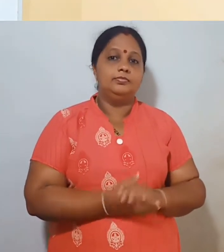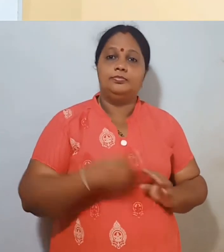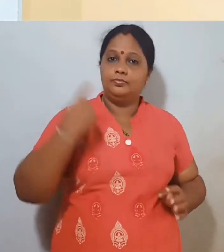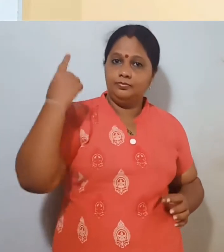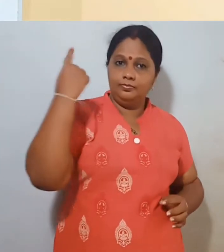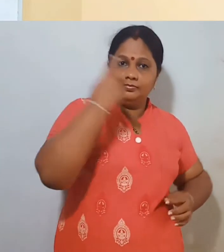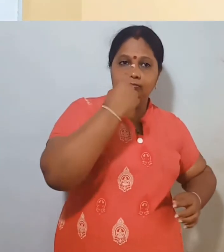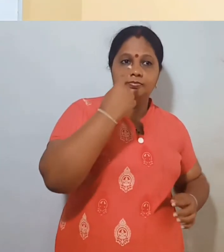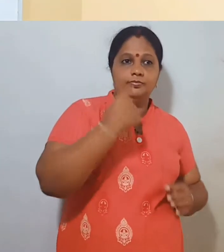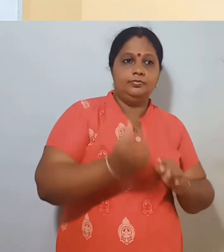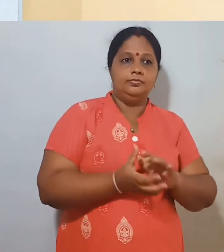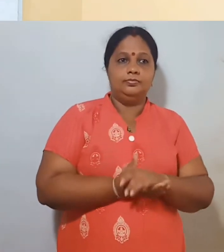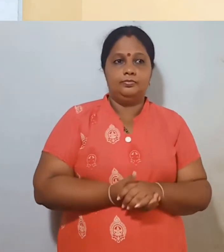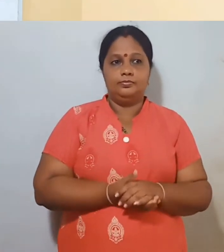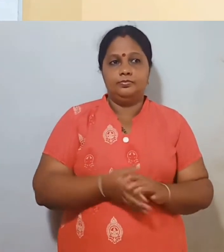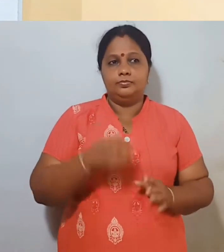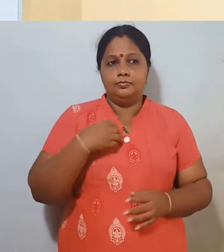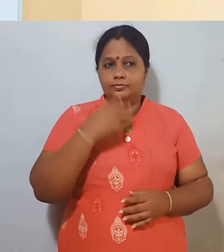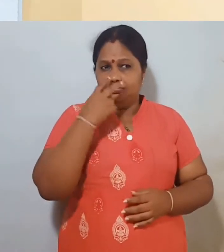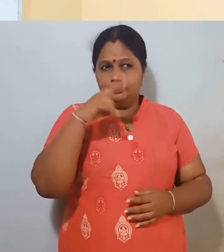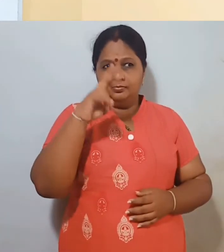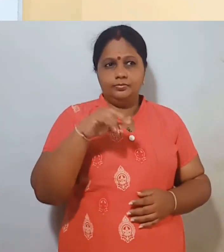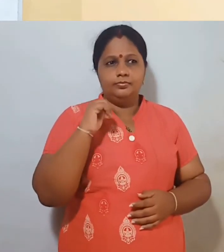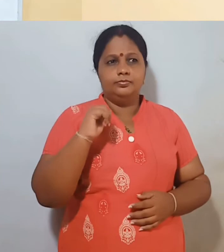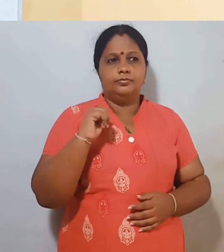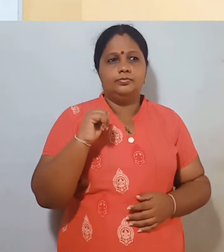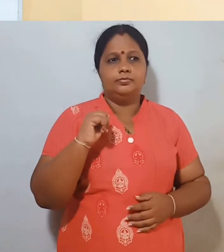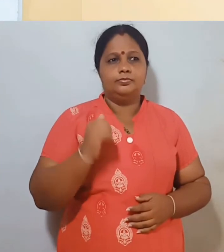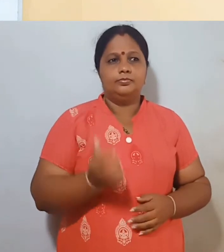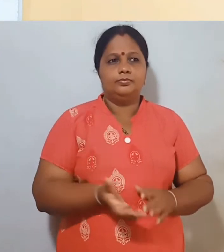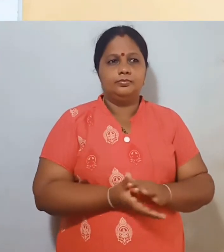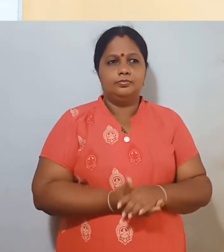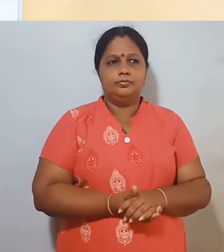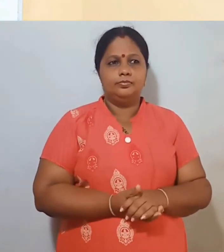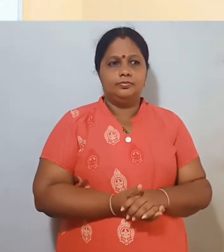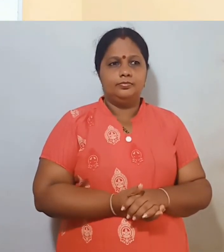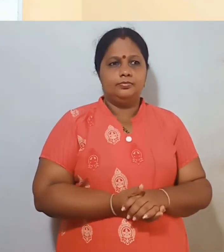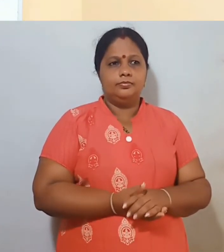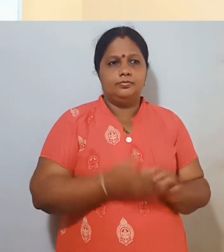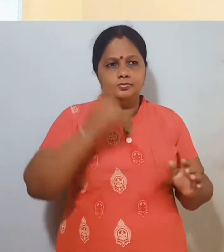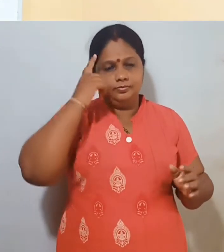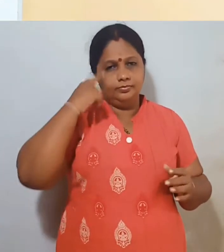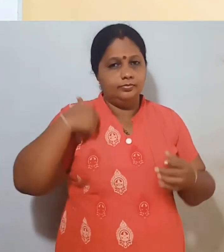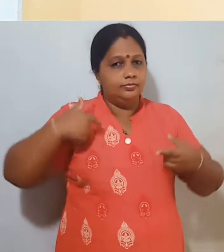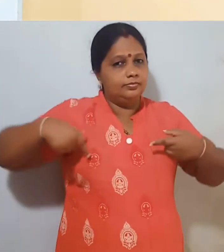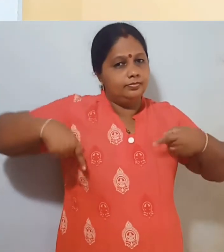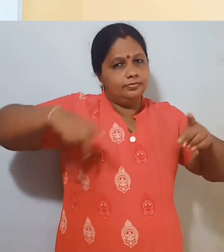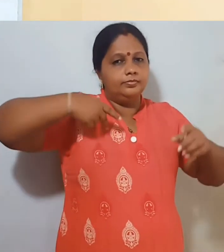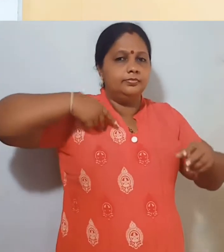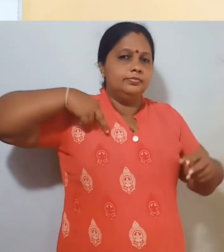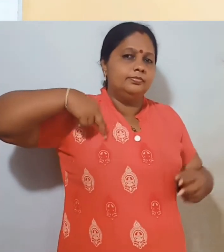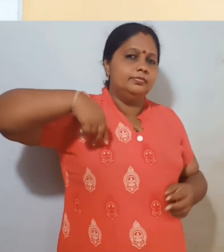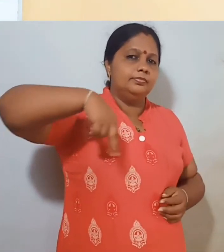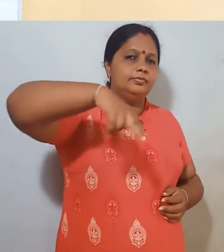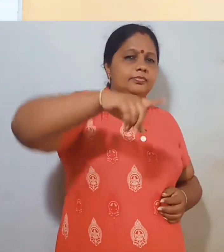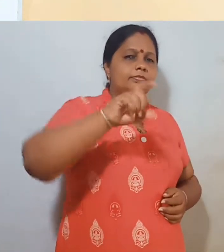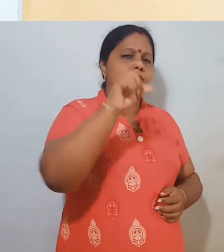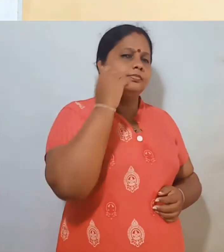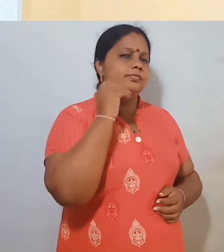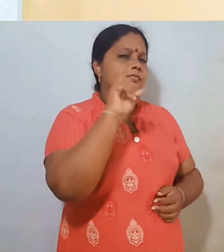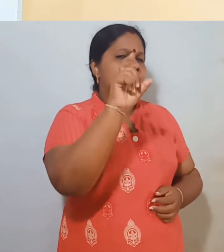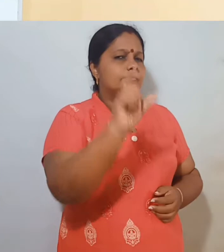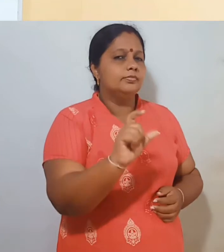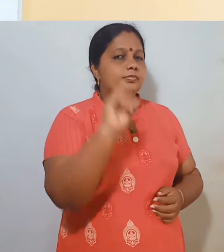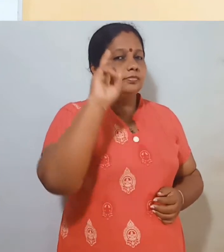முதலாவதாக நாம் பார்க்க இருக்கின்ற விடயம், நாம் வீதியால் சென்று கொண்டிருக்கின்றோம். ஒருவர் மயக்க